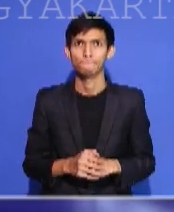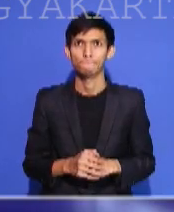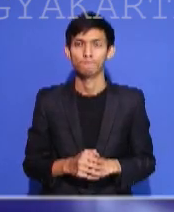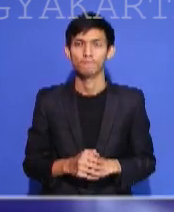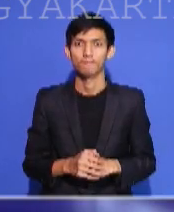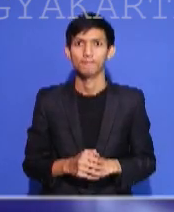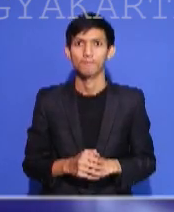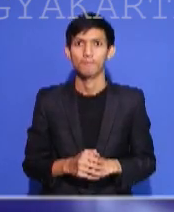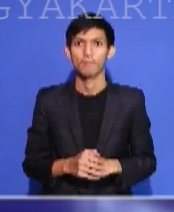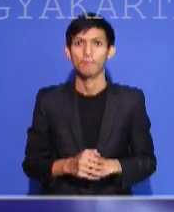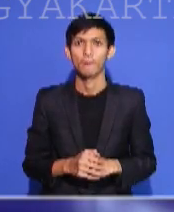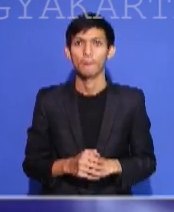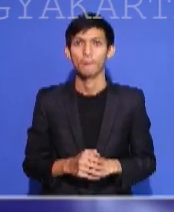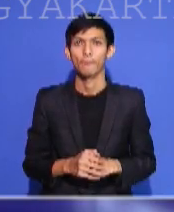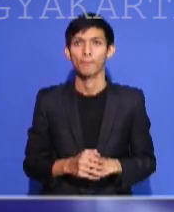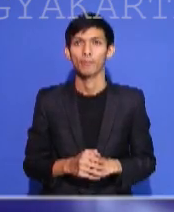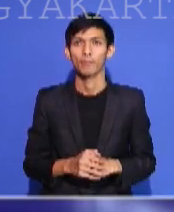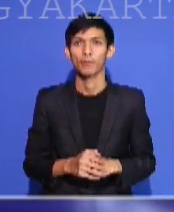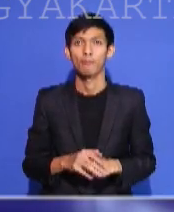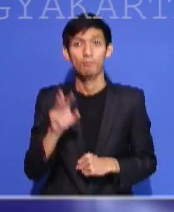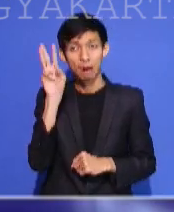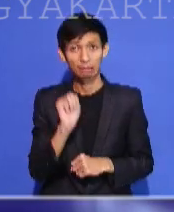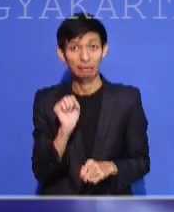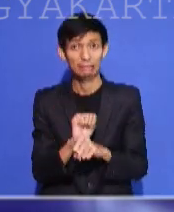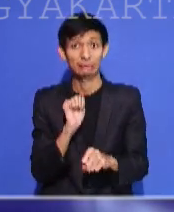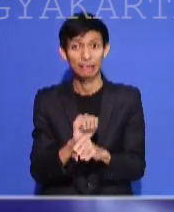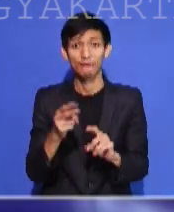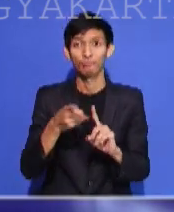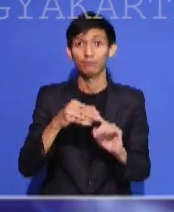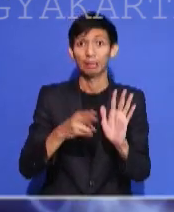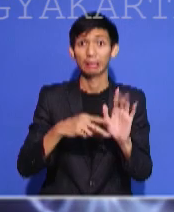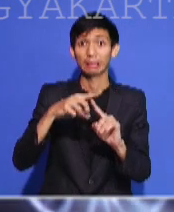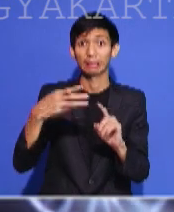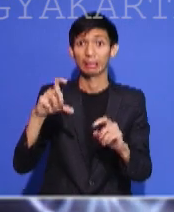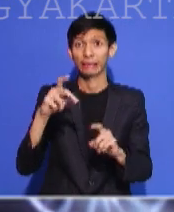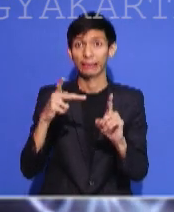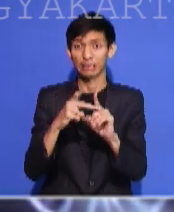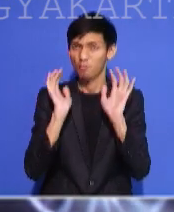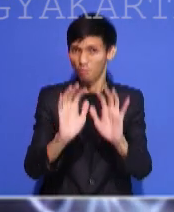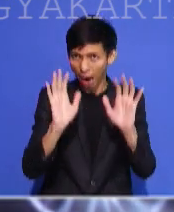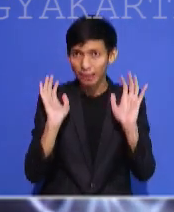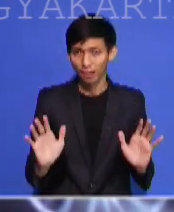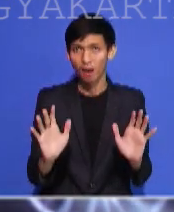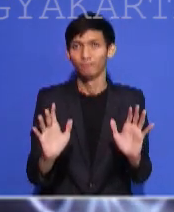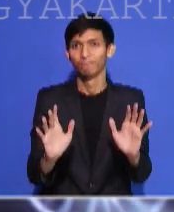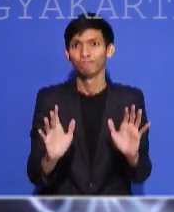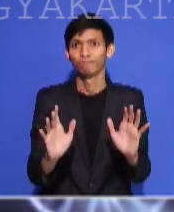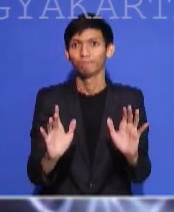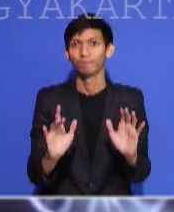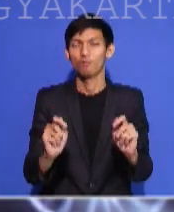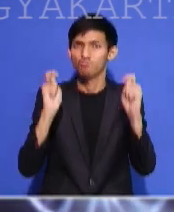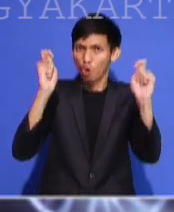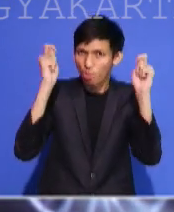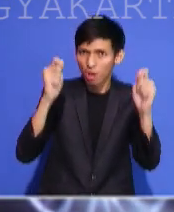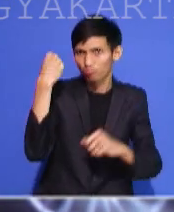saudara puluhan ek karyawan finteex di Yogyakarta menggelar aksi demonstrasi di halaman pengadilan hubungan industrial phi Jogja